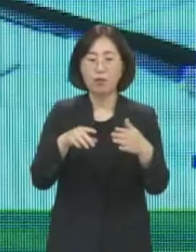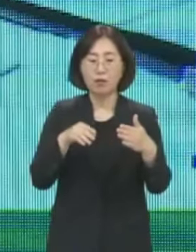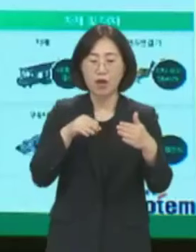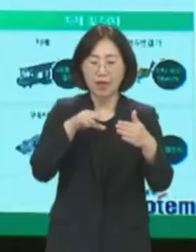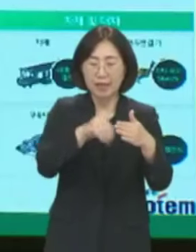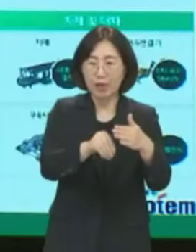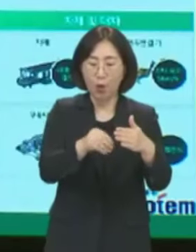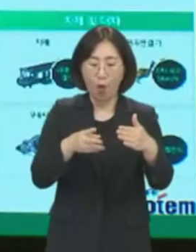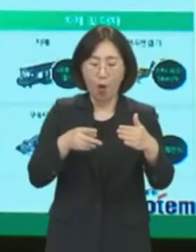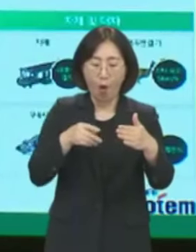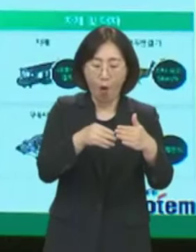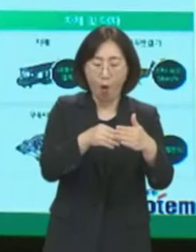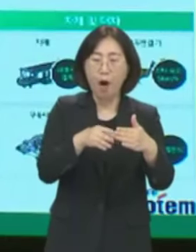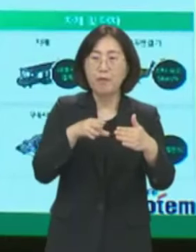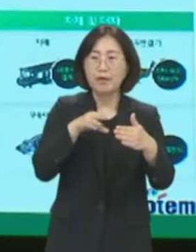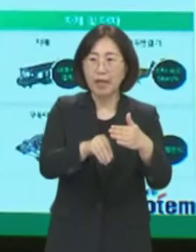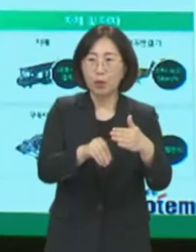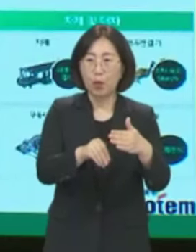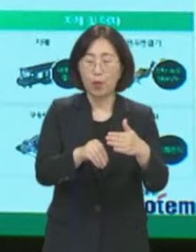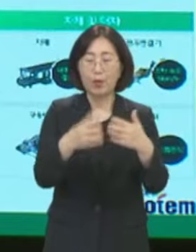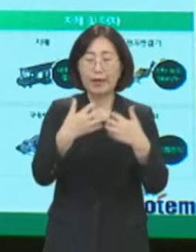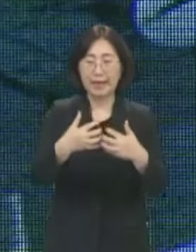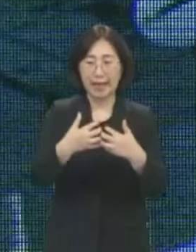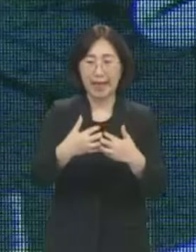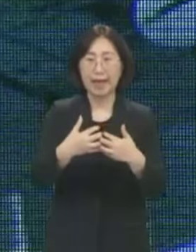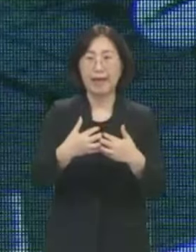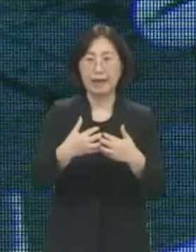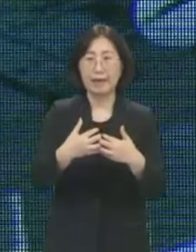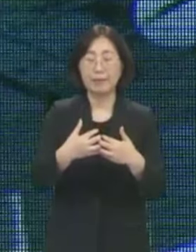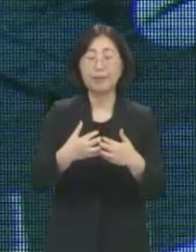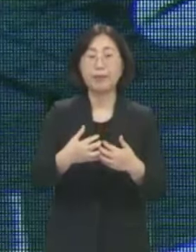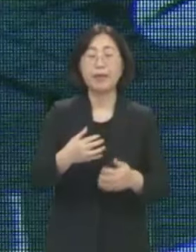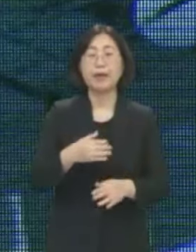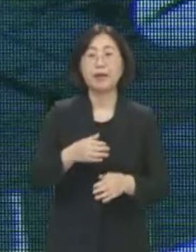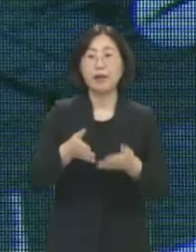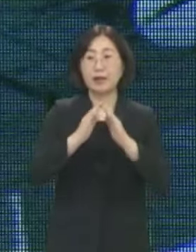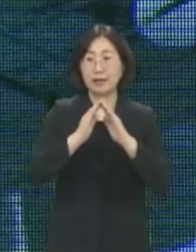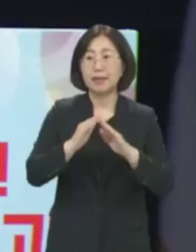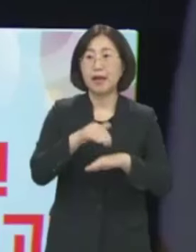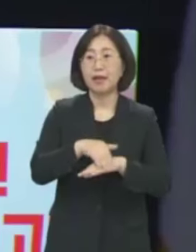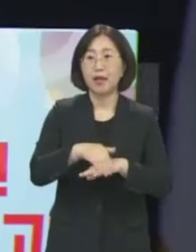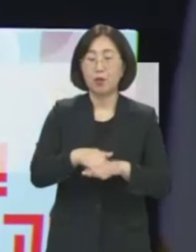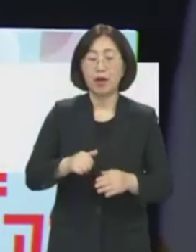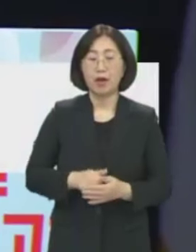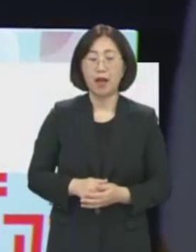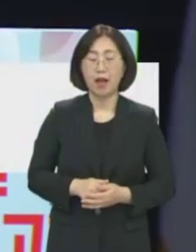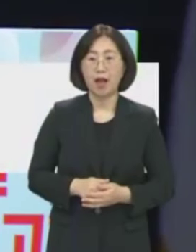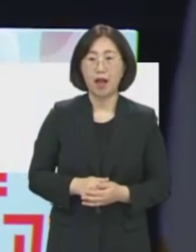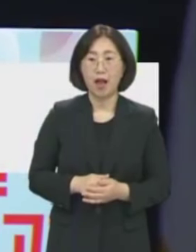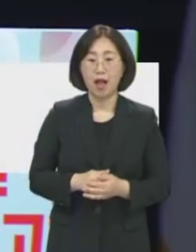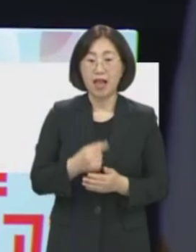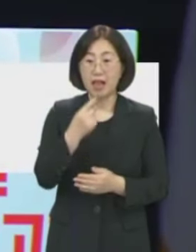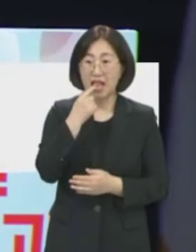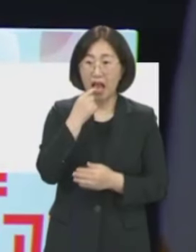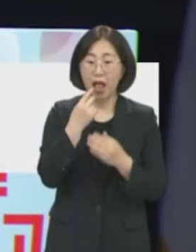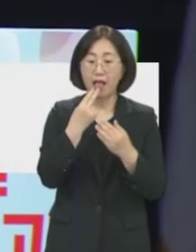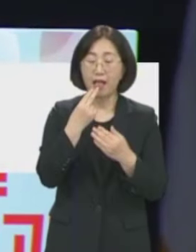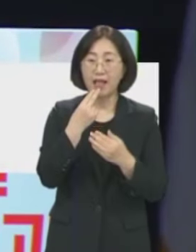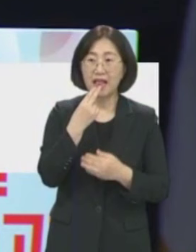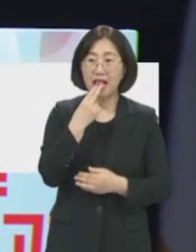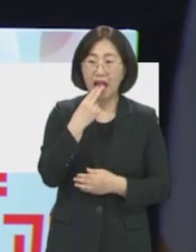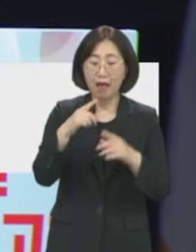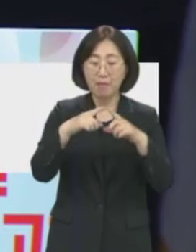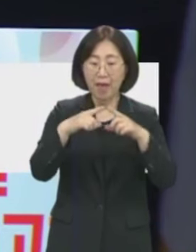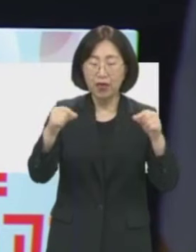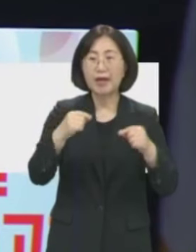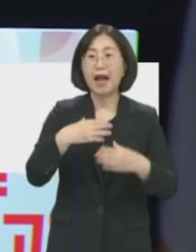장착하고 화재 위험이 없는 배터리를 탑재한다는 계획입니다. 저희 수소 트램에 적용하는 추진 배터리는 대전시랑 협의를